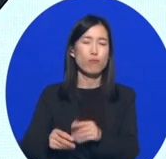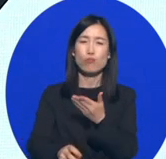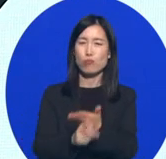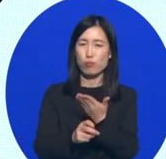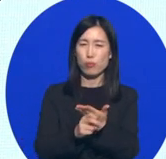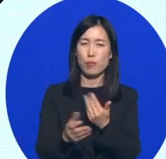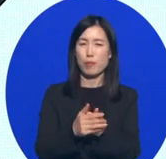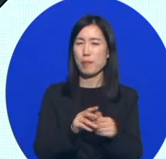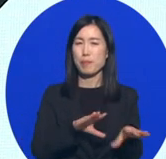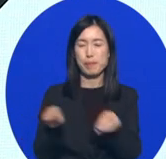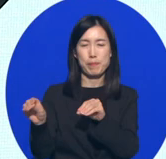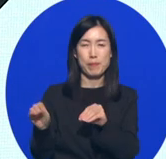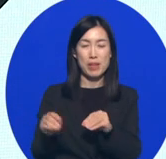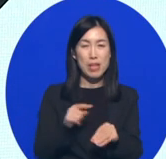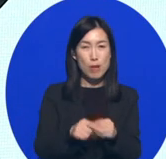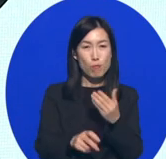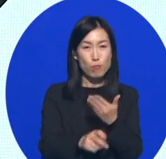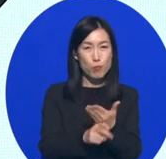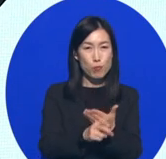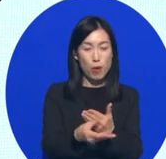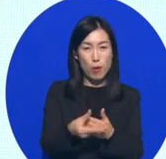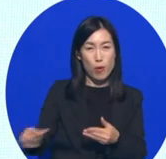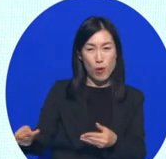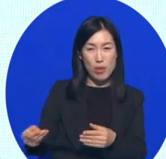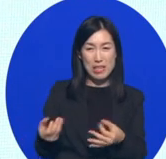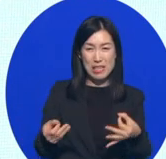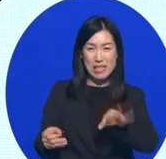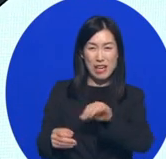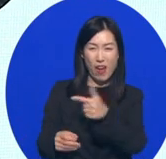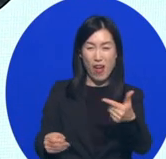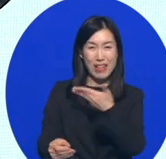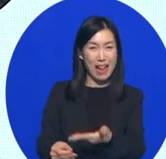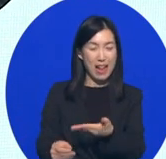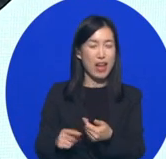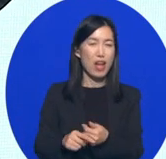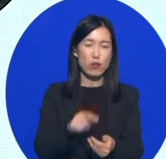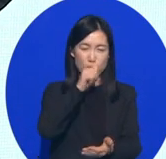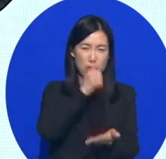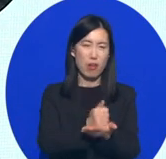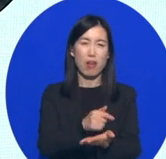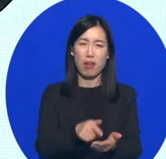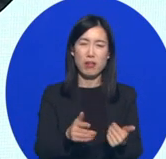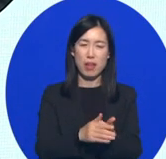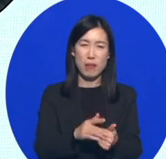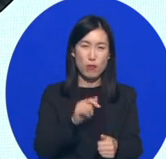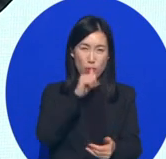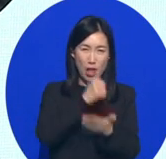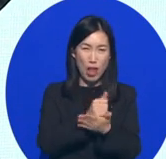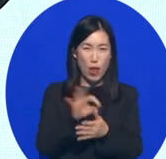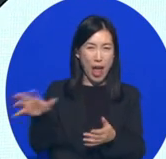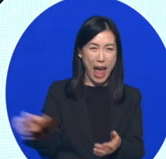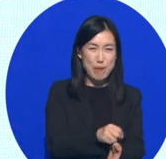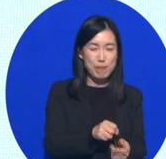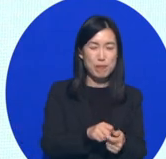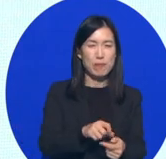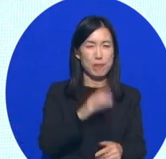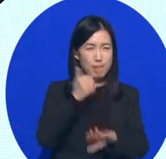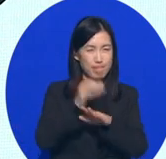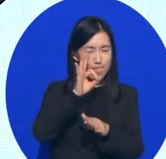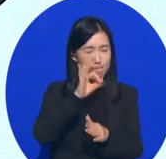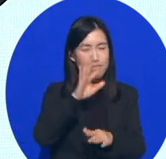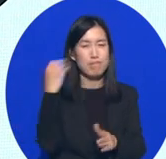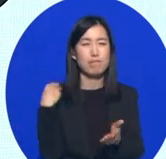채권 추심 등 모든 위법행위를 빠짐없이 기소하고이 범죄 수익은 끝까지 몰수하겠단